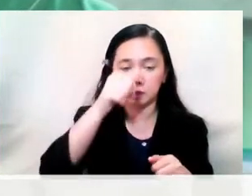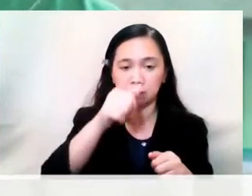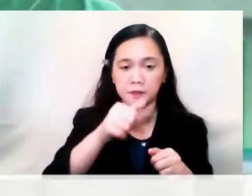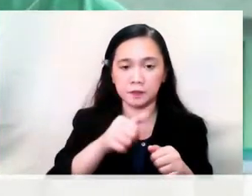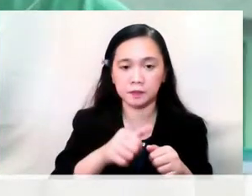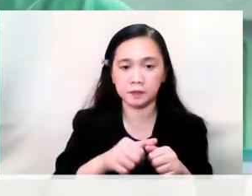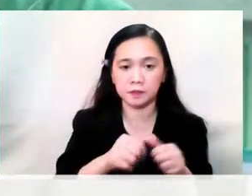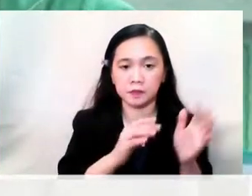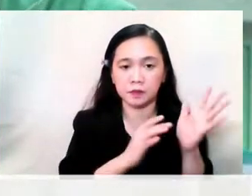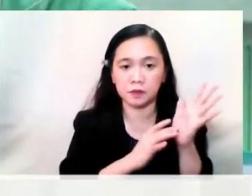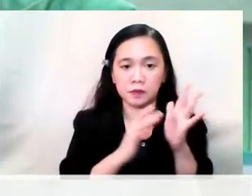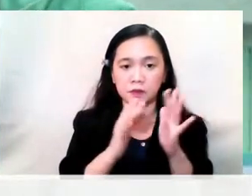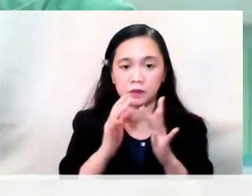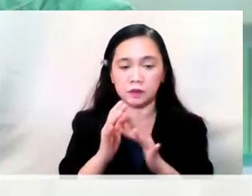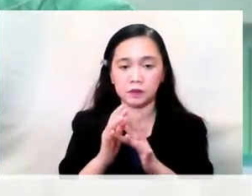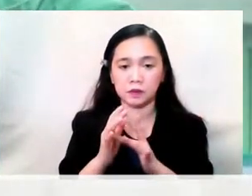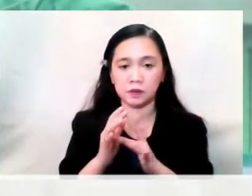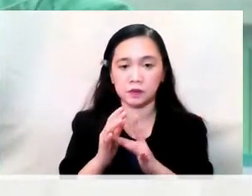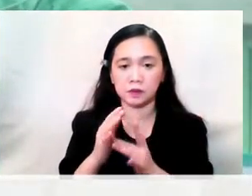sa akin.